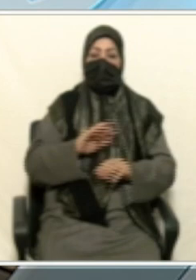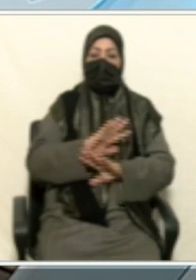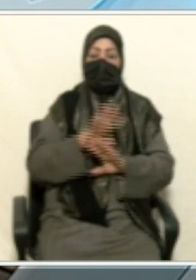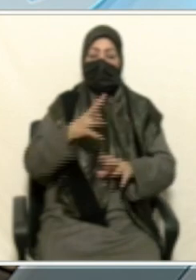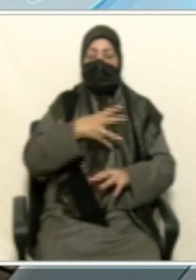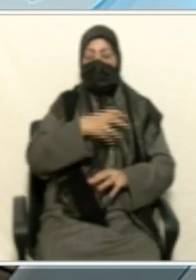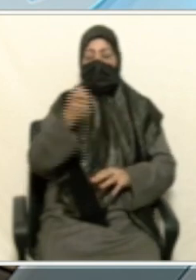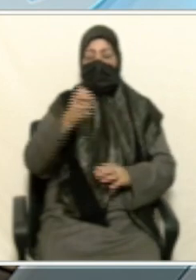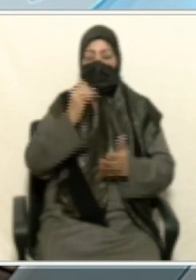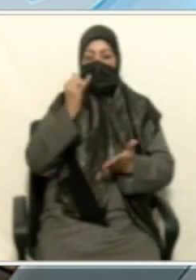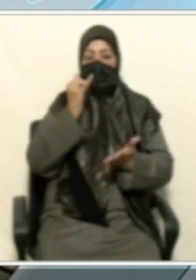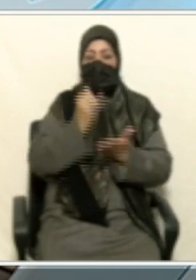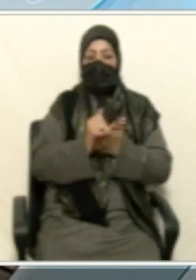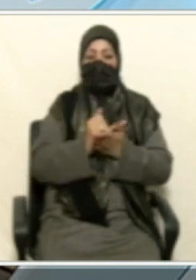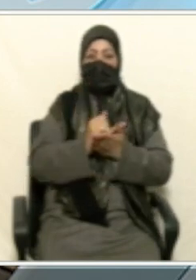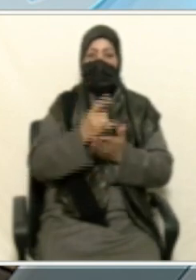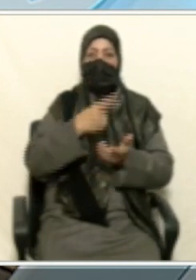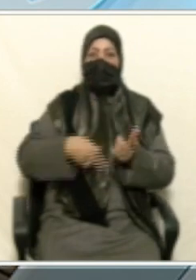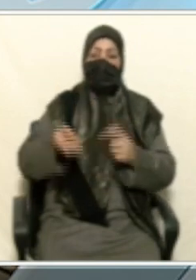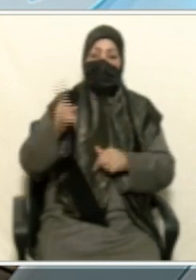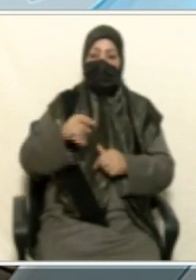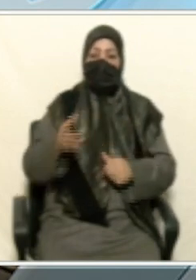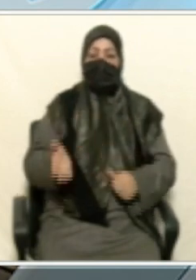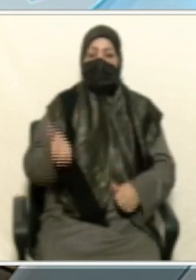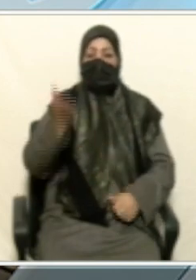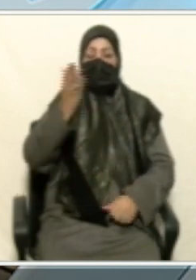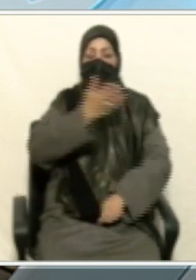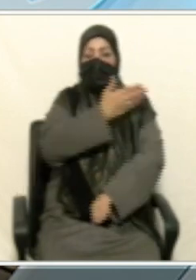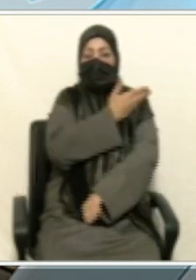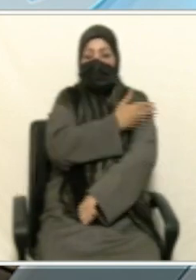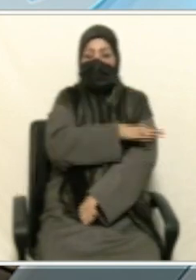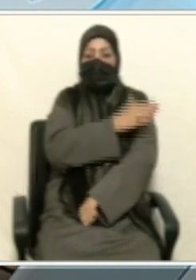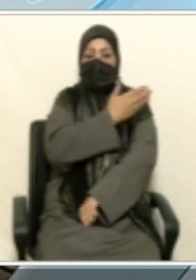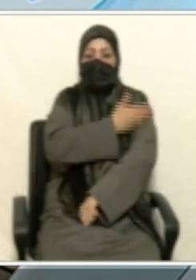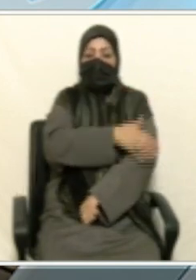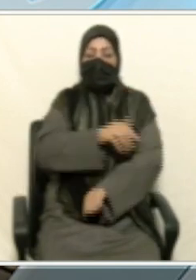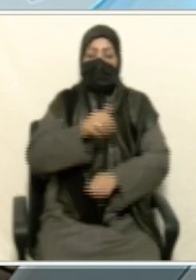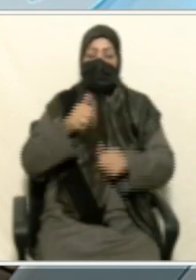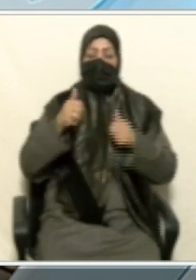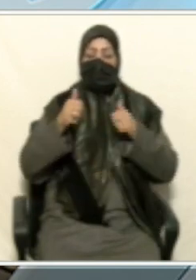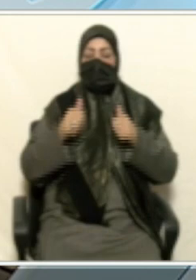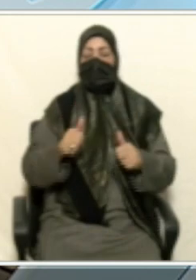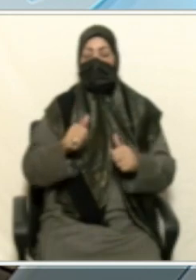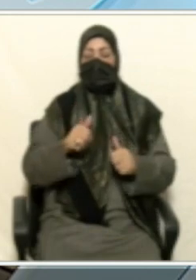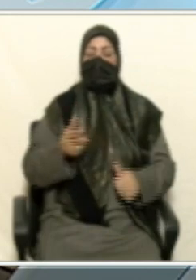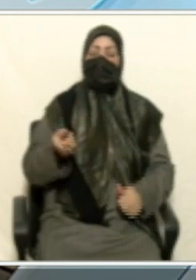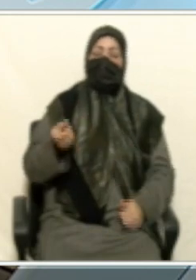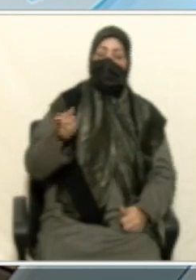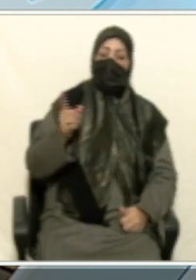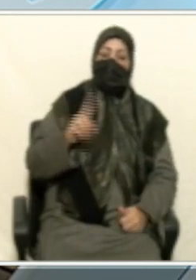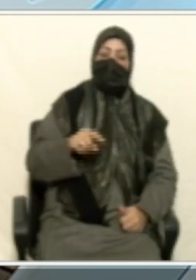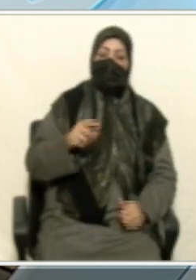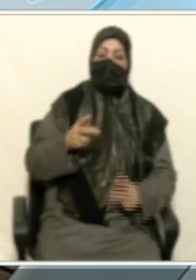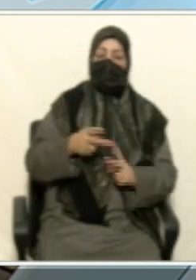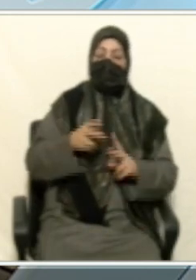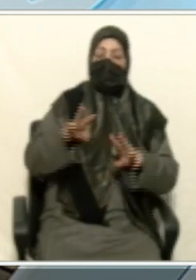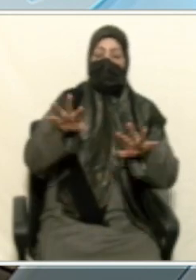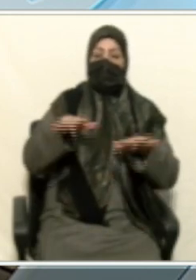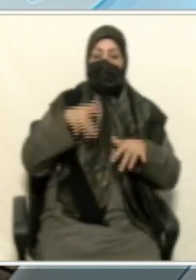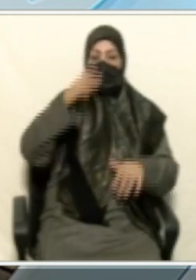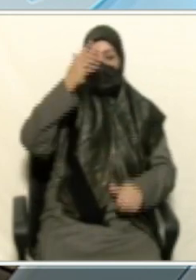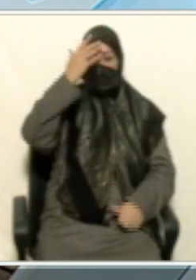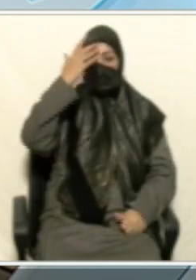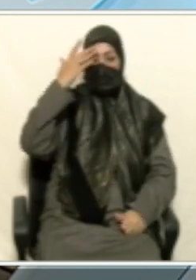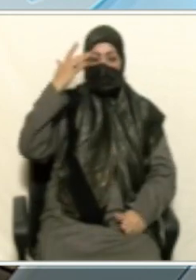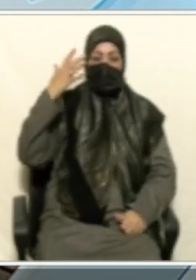لأنها تمحو ذنبه وخطيئته. وعلى هذا جماهير أهل العلم. السؤال الثالث الأخ سليم من